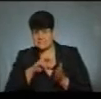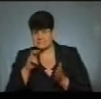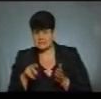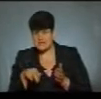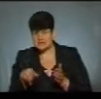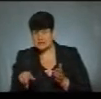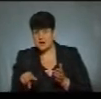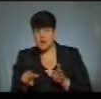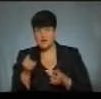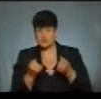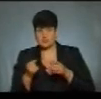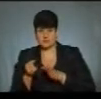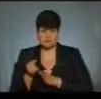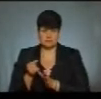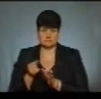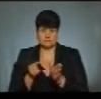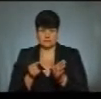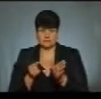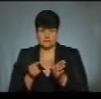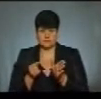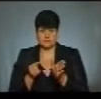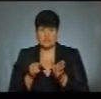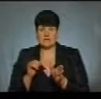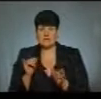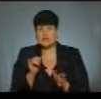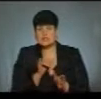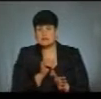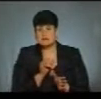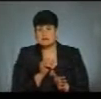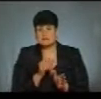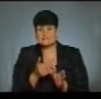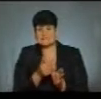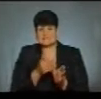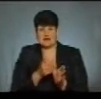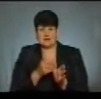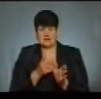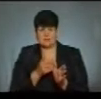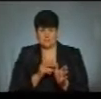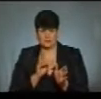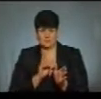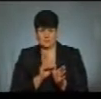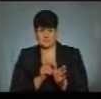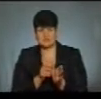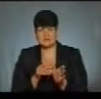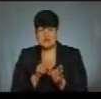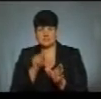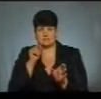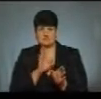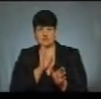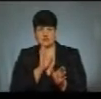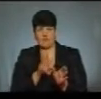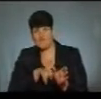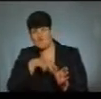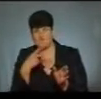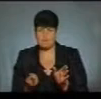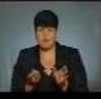часом водій рушав з місця, відповідно, вліво, і задньою частиною тролейбуса зацепив жінку, вона впала